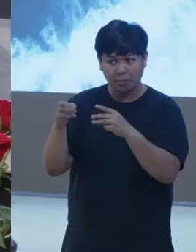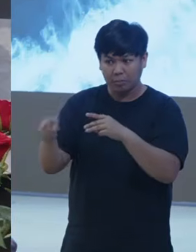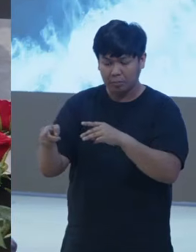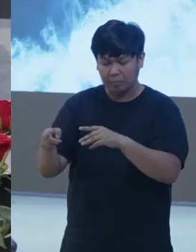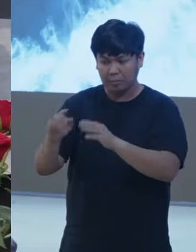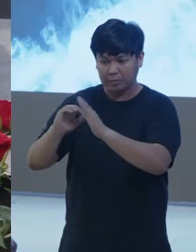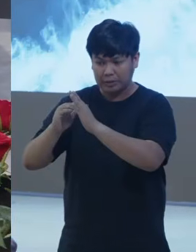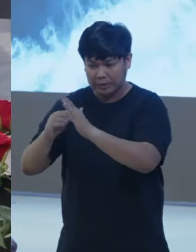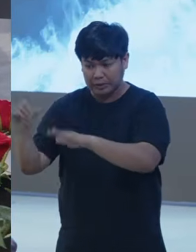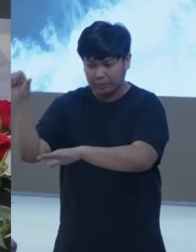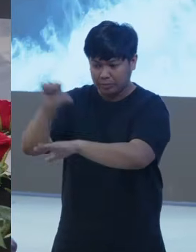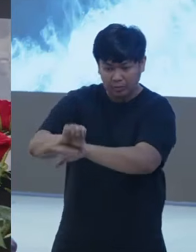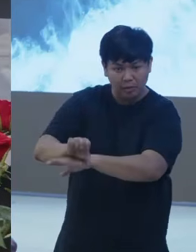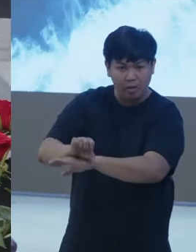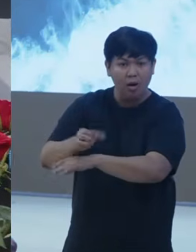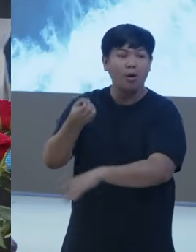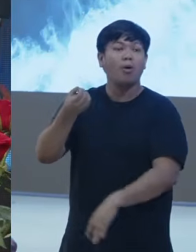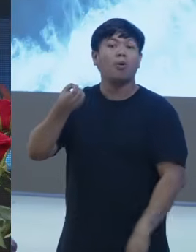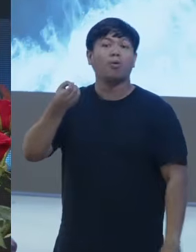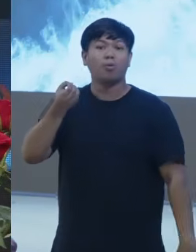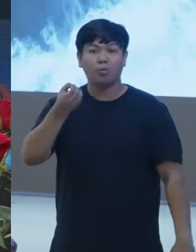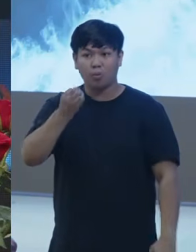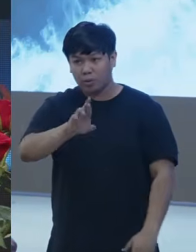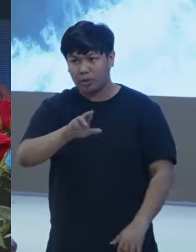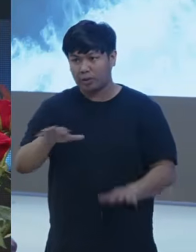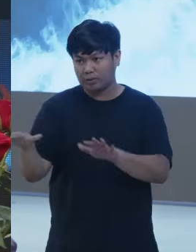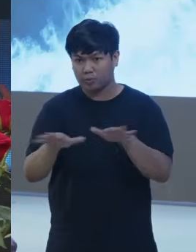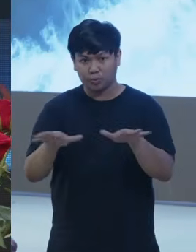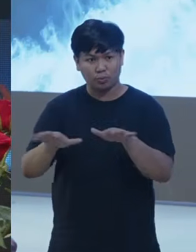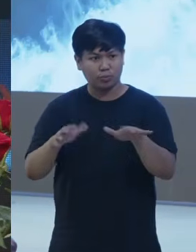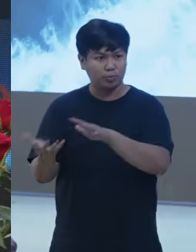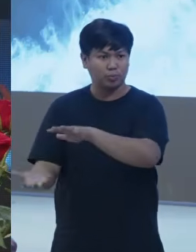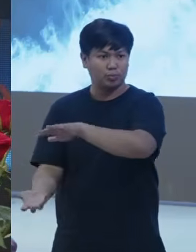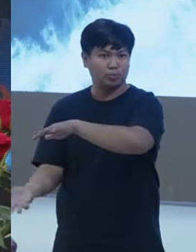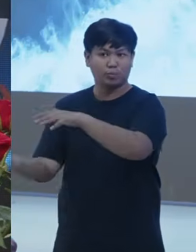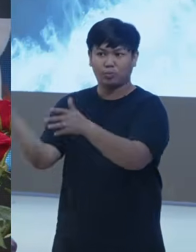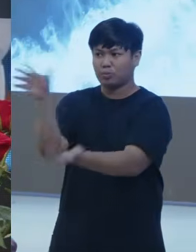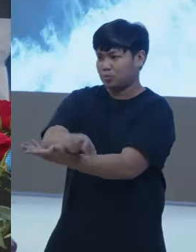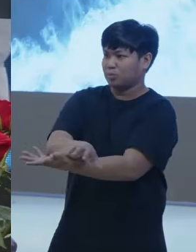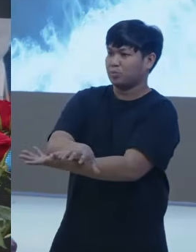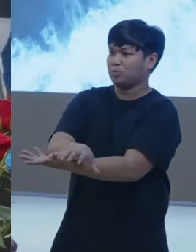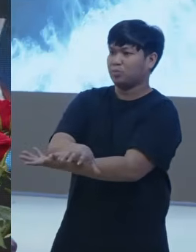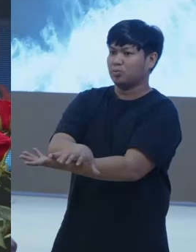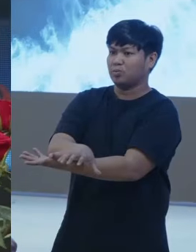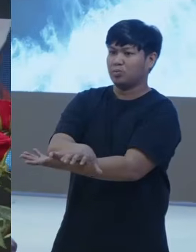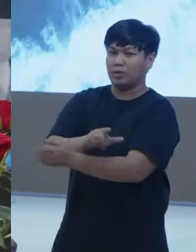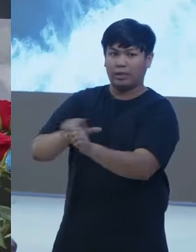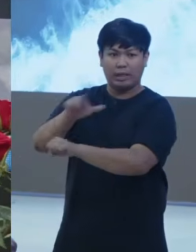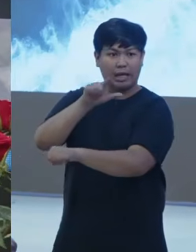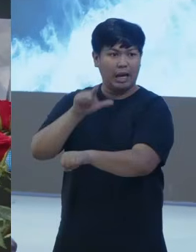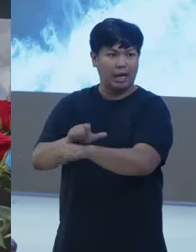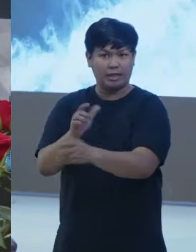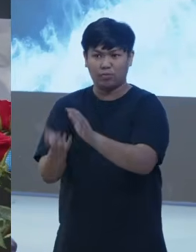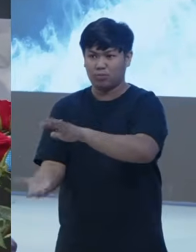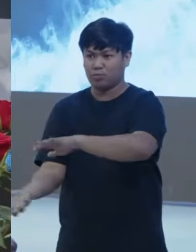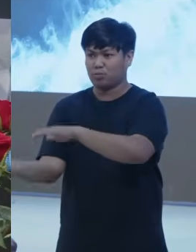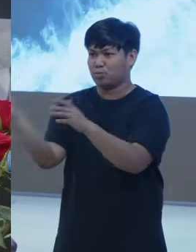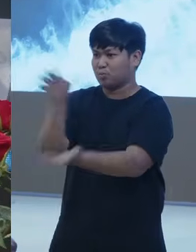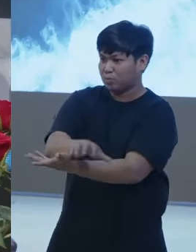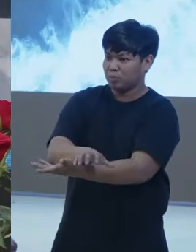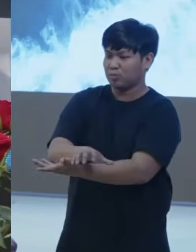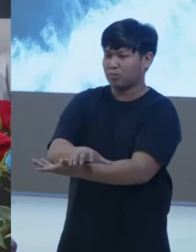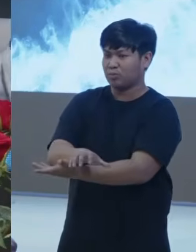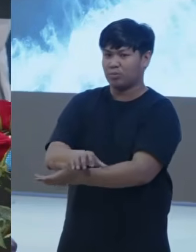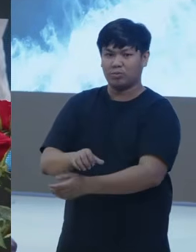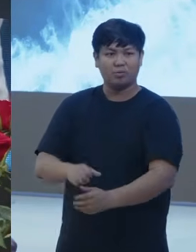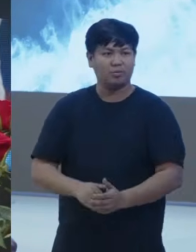days, and Nineveh shall be overturned, no?